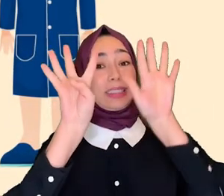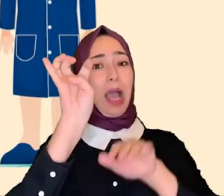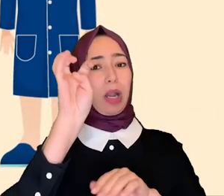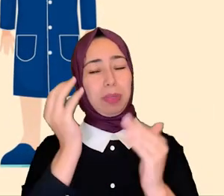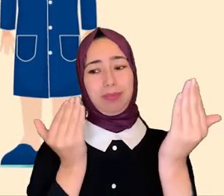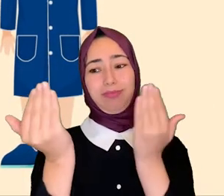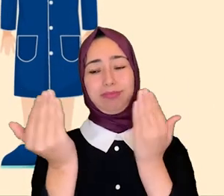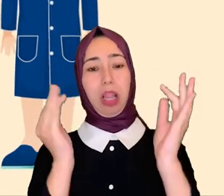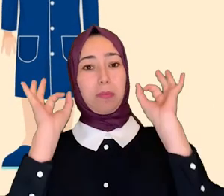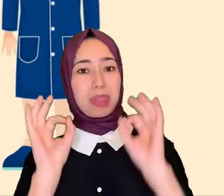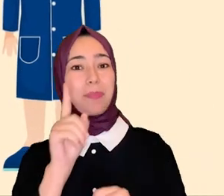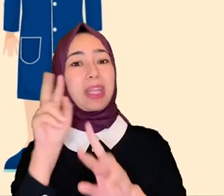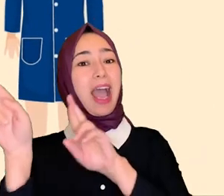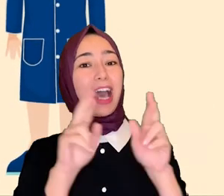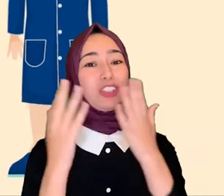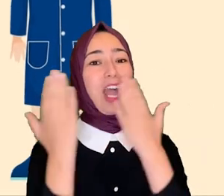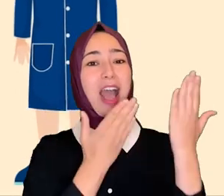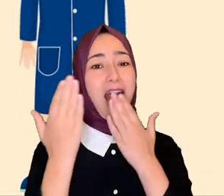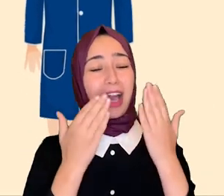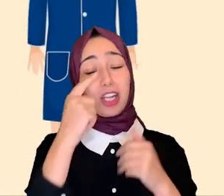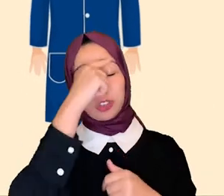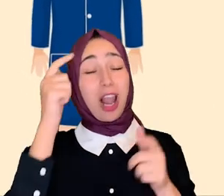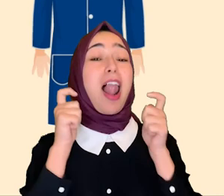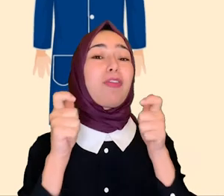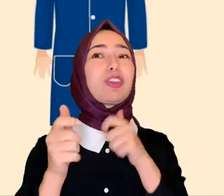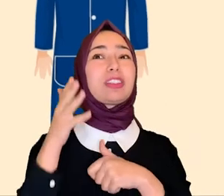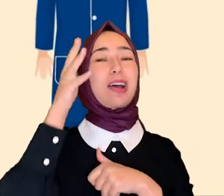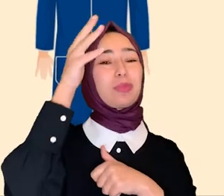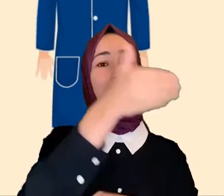للفصل 49 ومبدأ التناسب رجعت